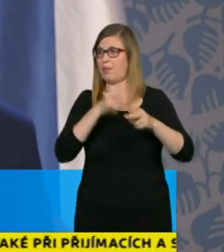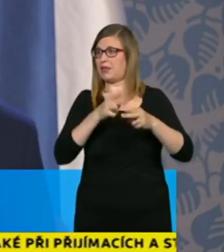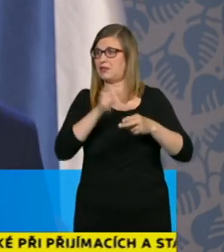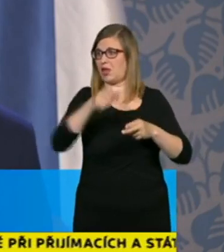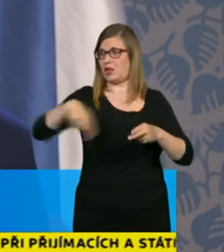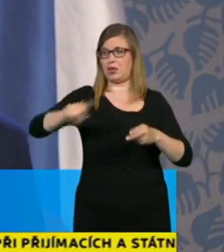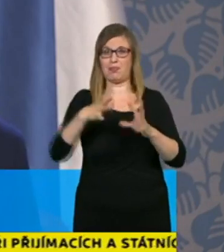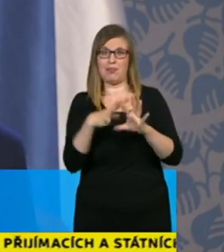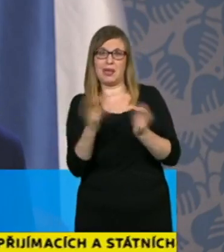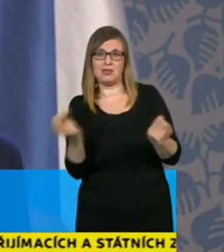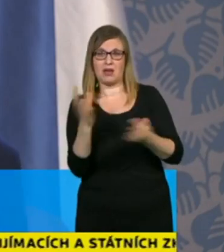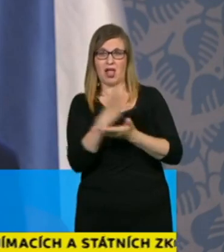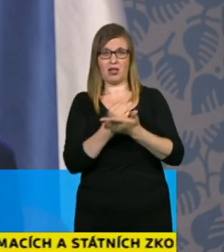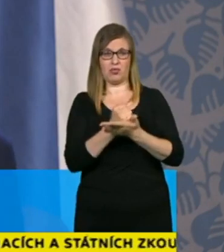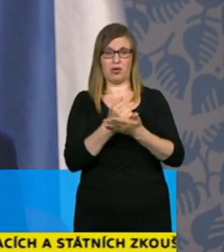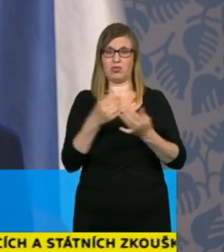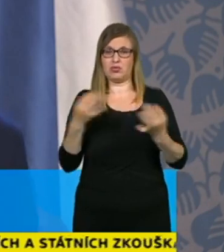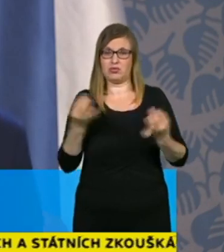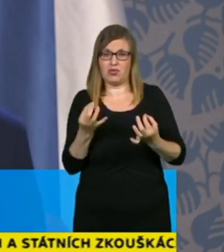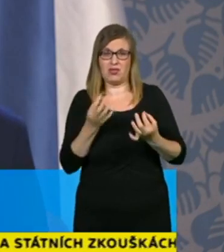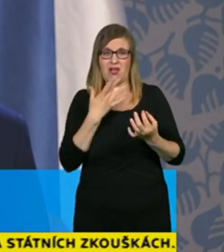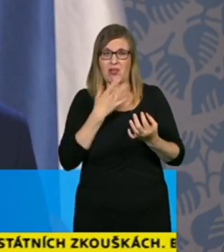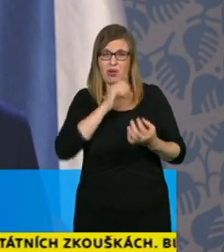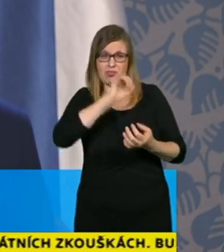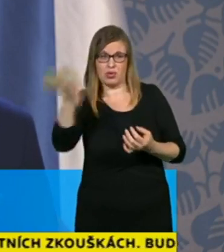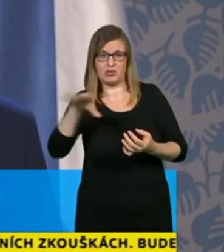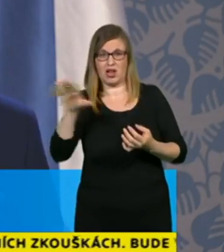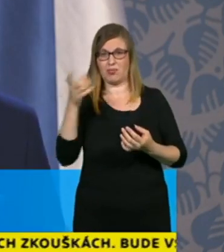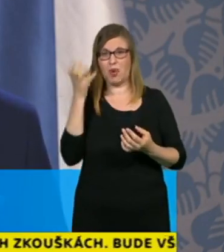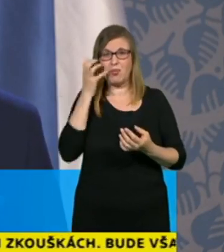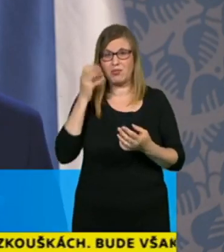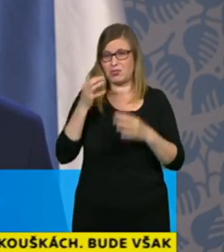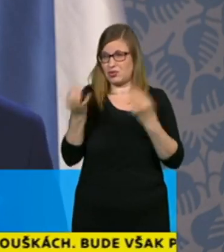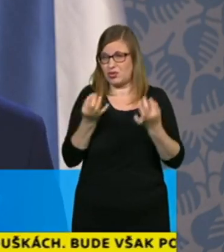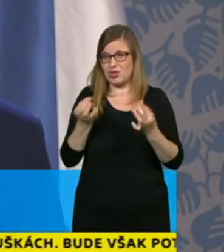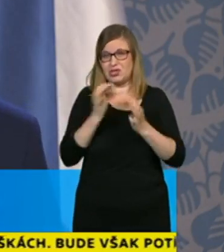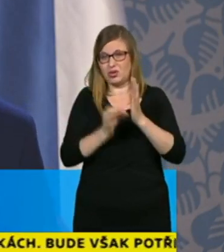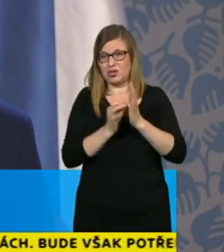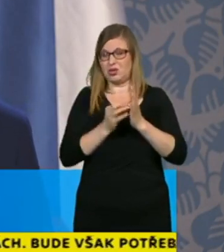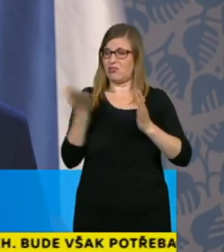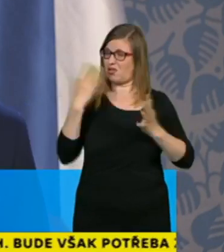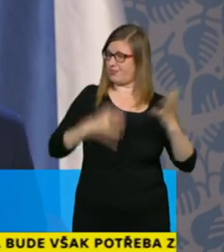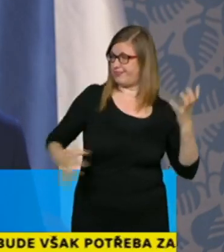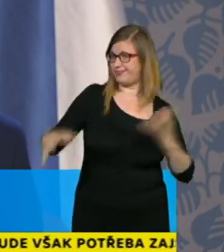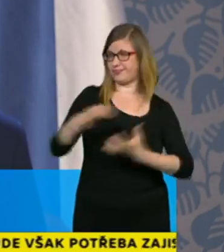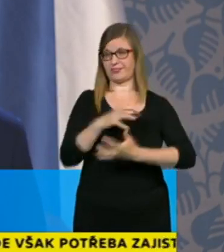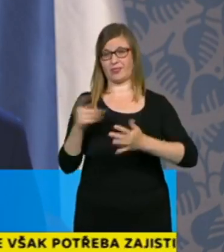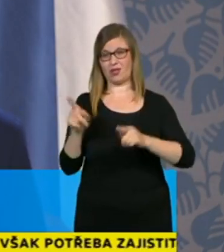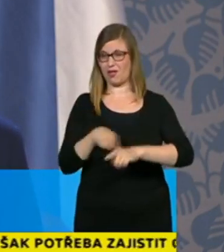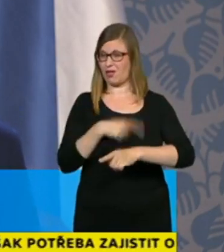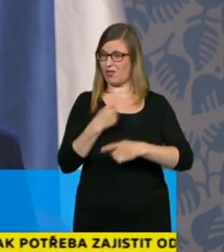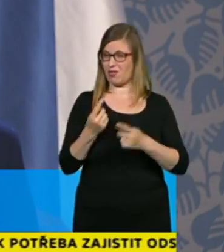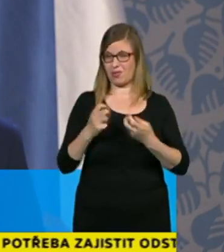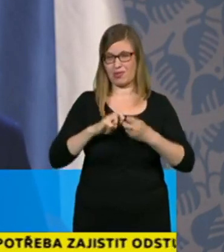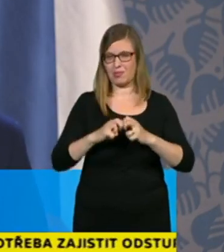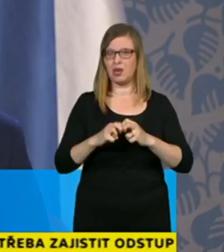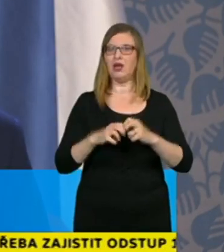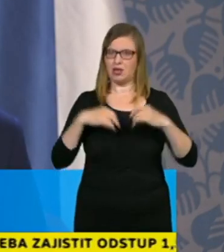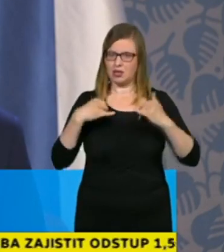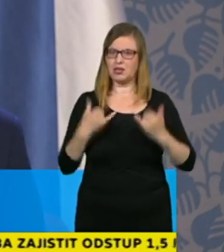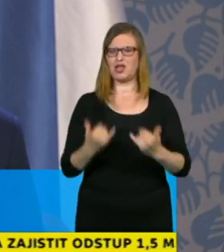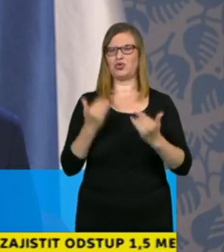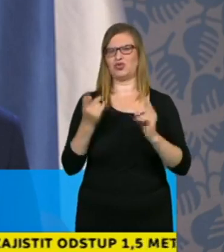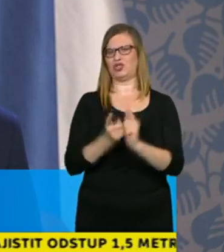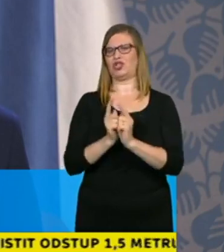někteří kritici, jako třeba pan prezident Kubek z České lékařské komory, uznávají, že třeba právě v této kritické době, kdy bylo